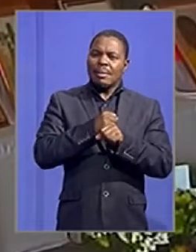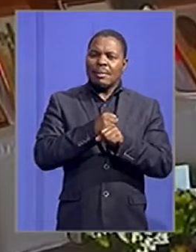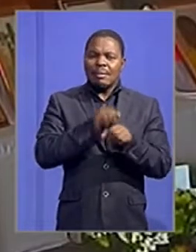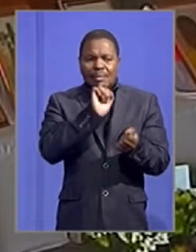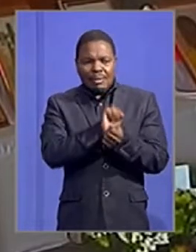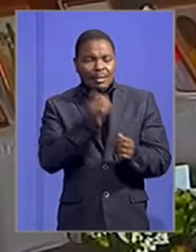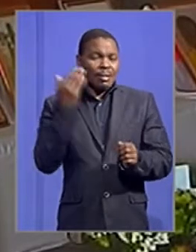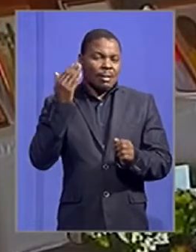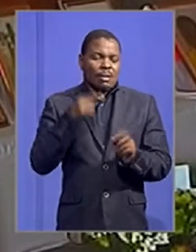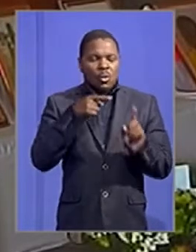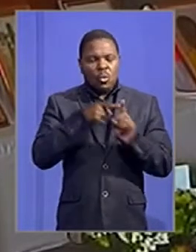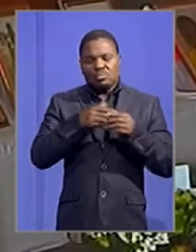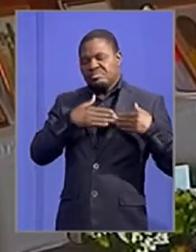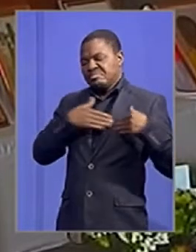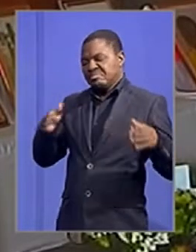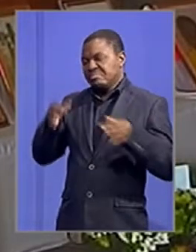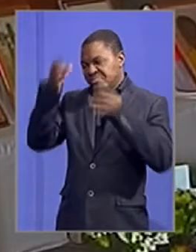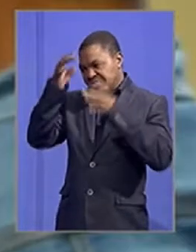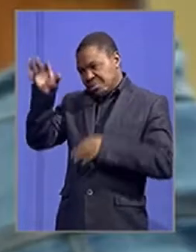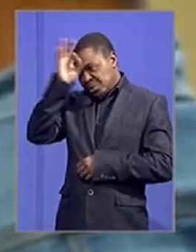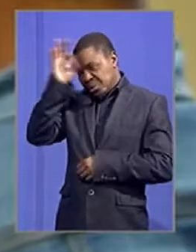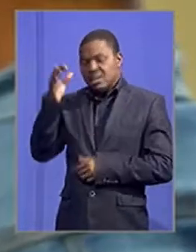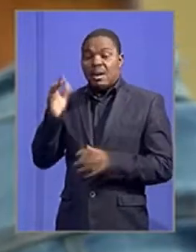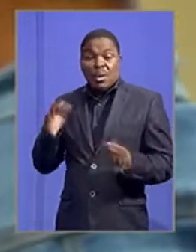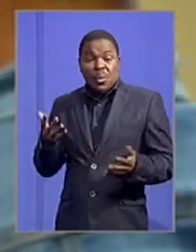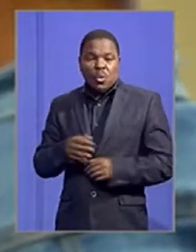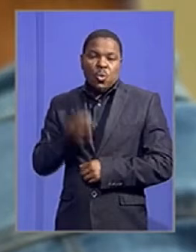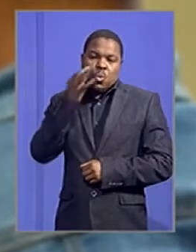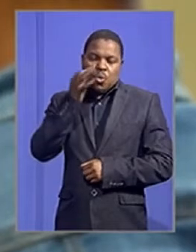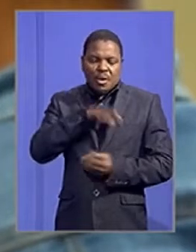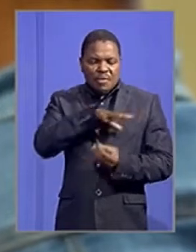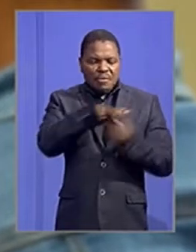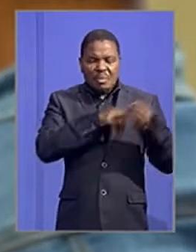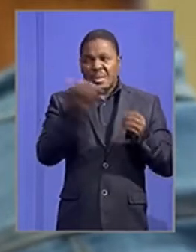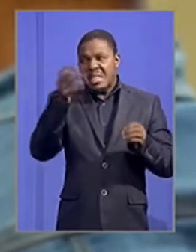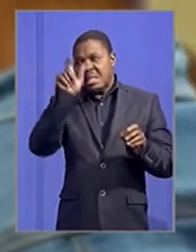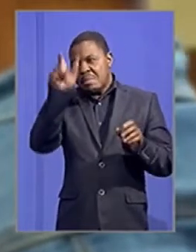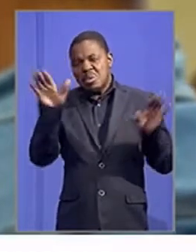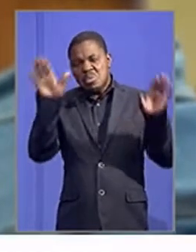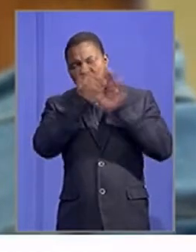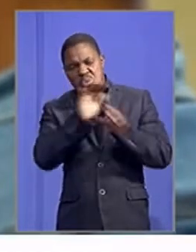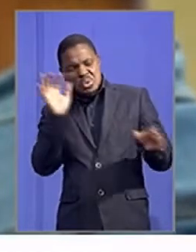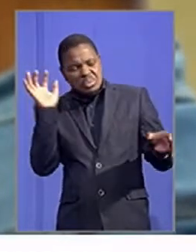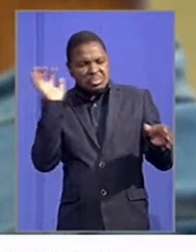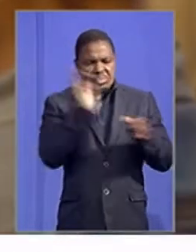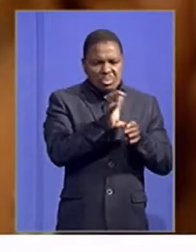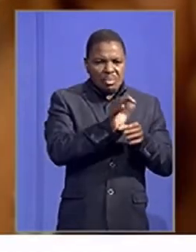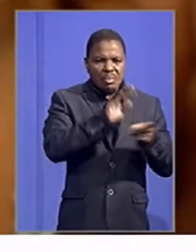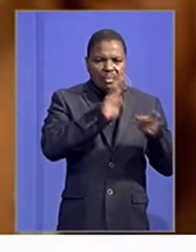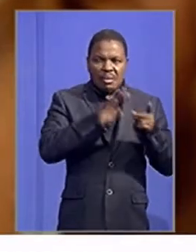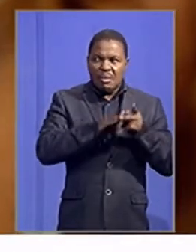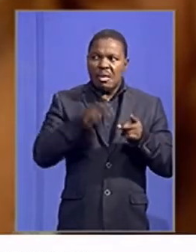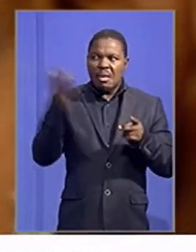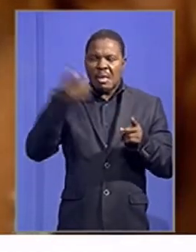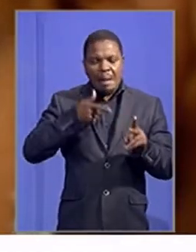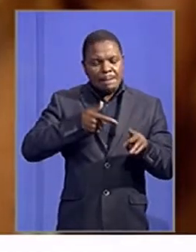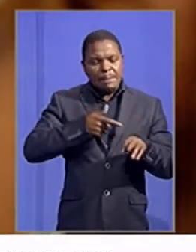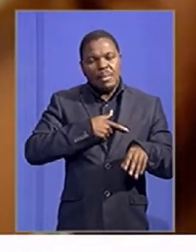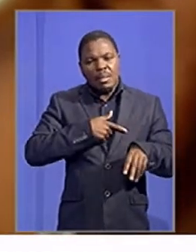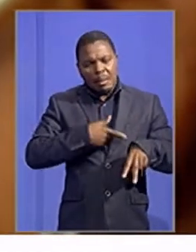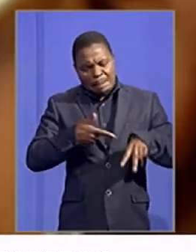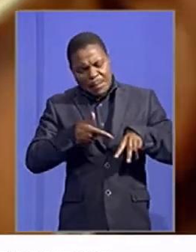bolelela mapodisi gore ba lelapa la gagwe ba ne ba tlhaselwa mo bosigong. O ne ba tlhalosetsa fa a na thungwa mo seropeng mme a